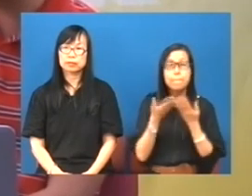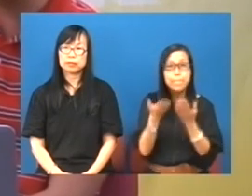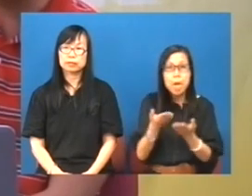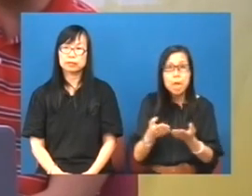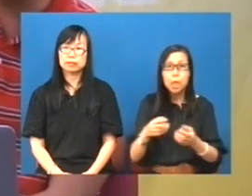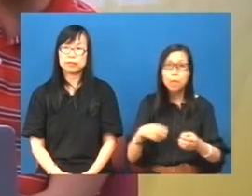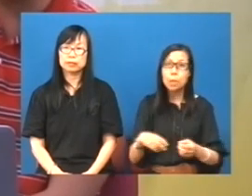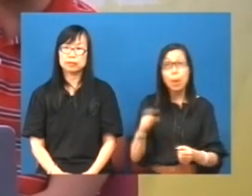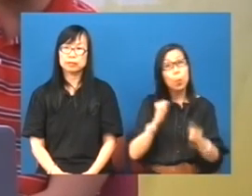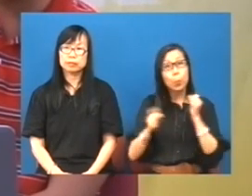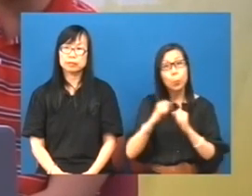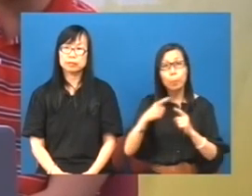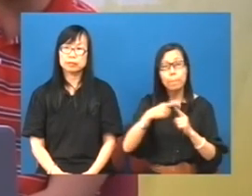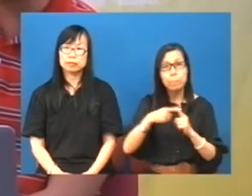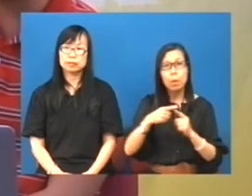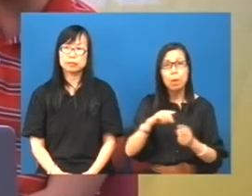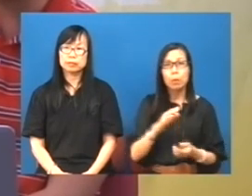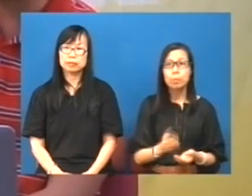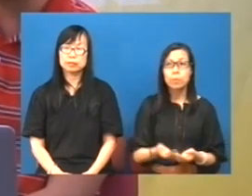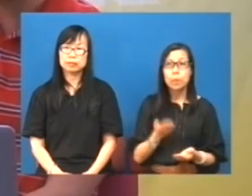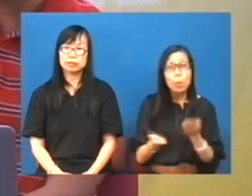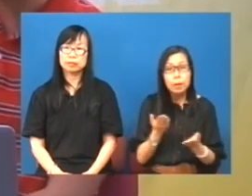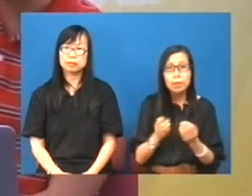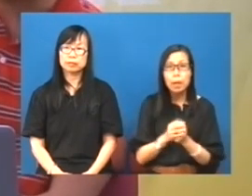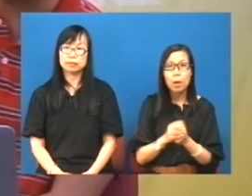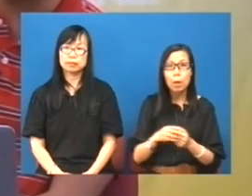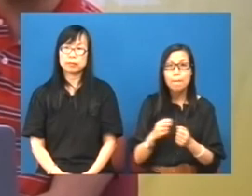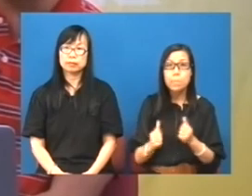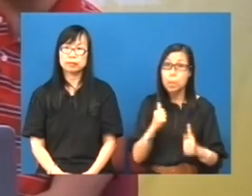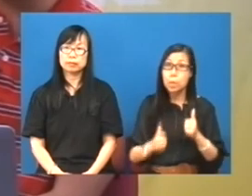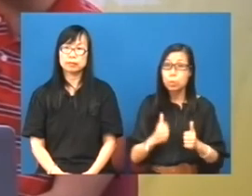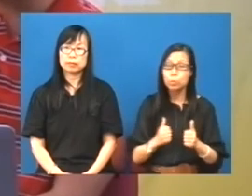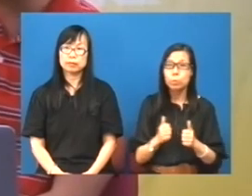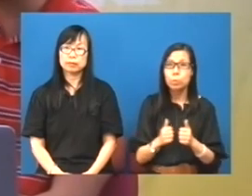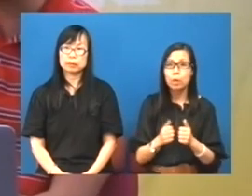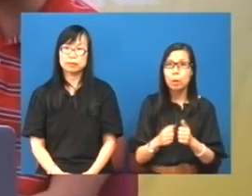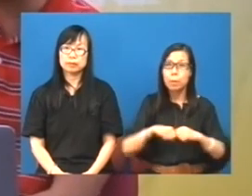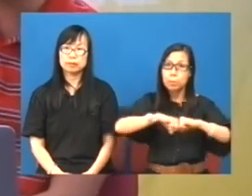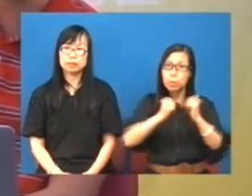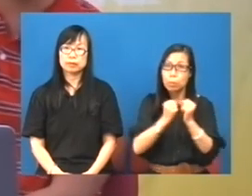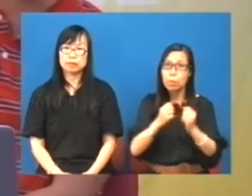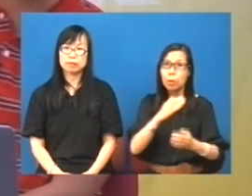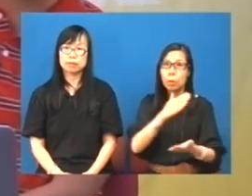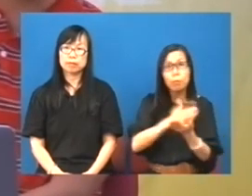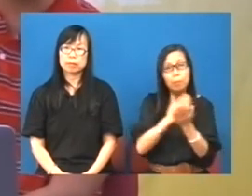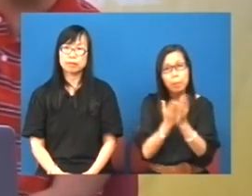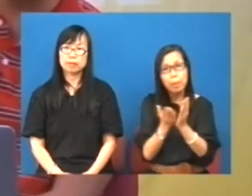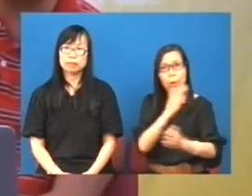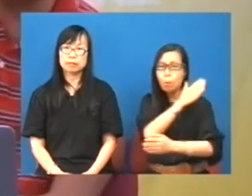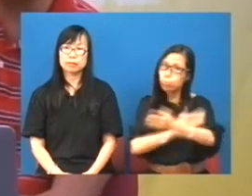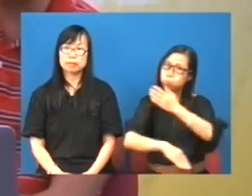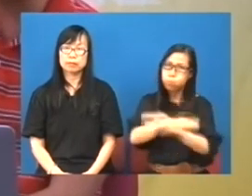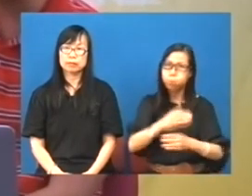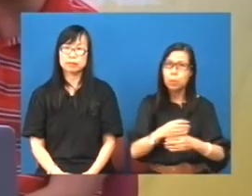甚至在他們甚至他們的比賽過程裏面因為受傷各方面如果你說多一些